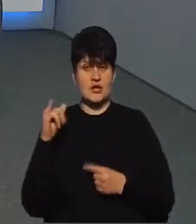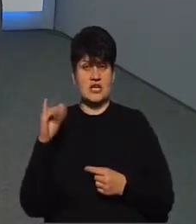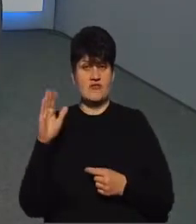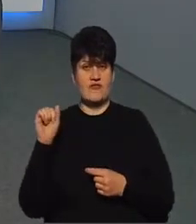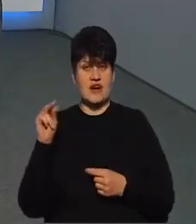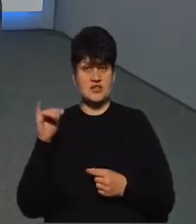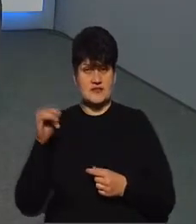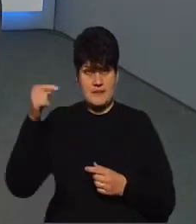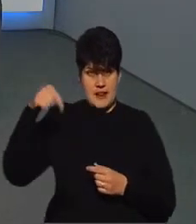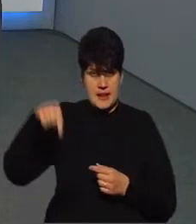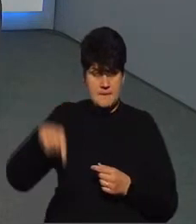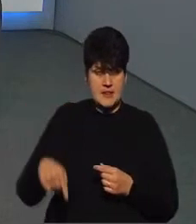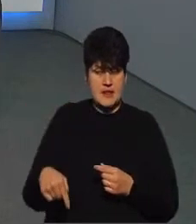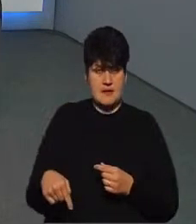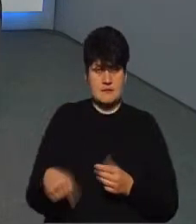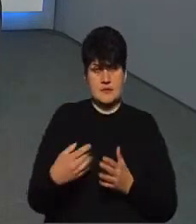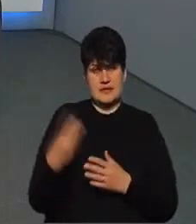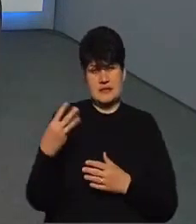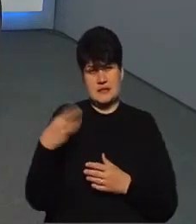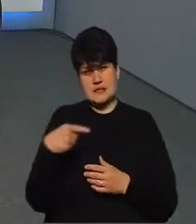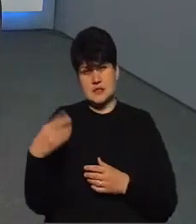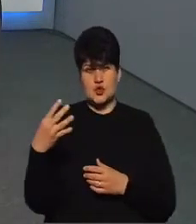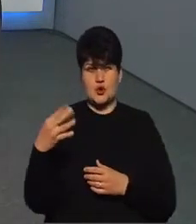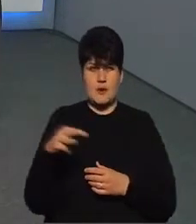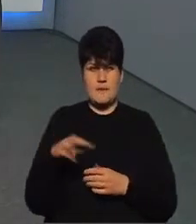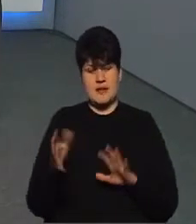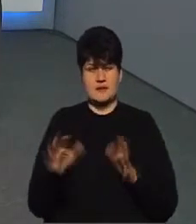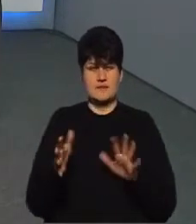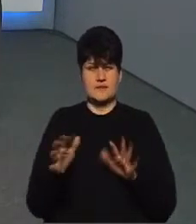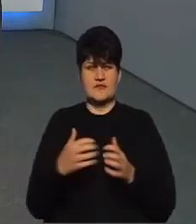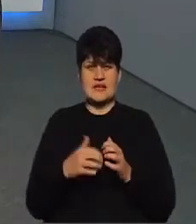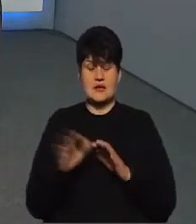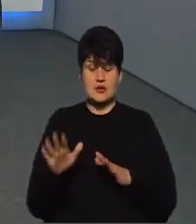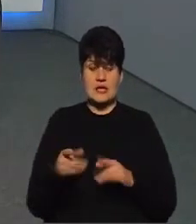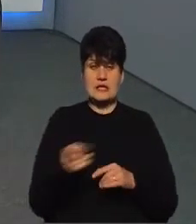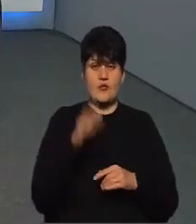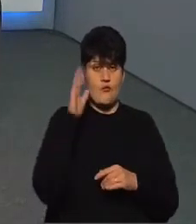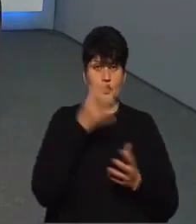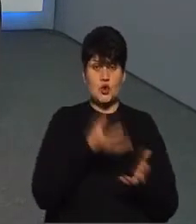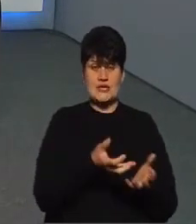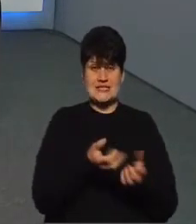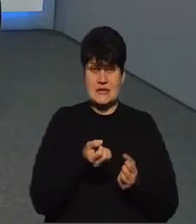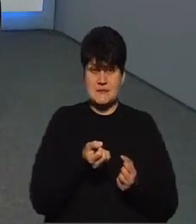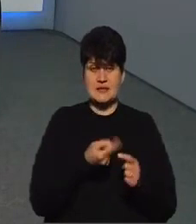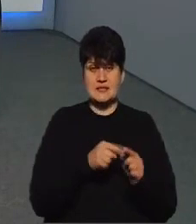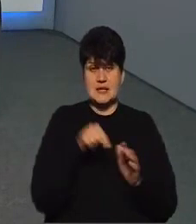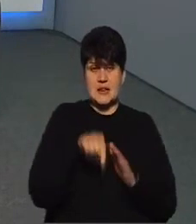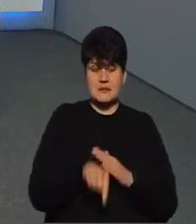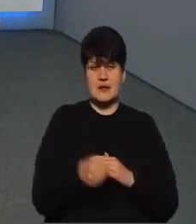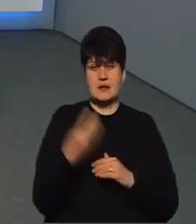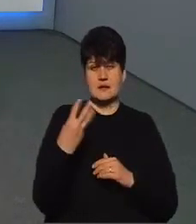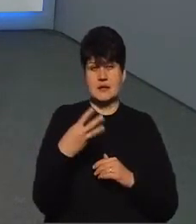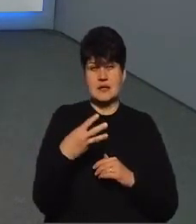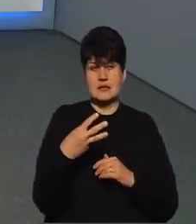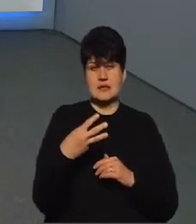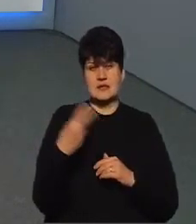глибина цих свердловин десь 30-40 метрів. У середньому тернопільський водозабір – це глибина